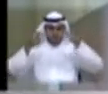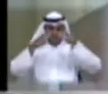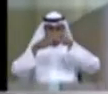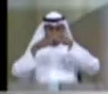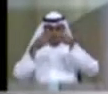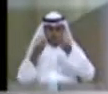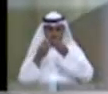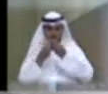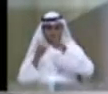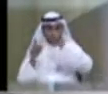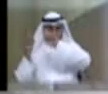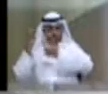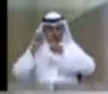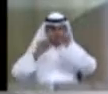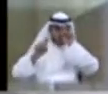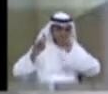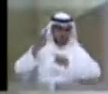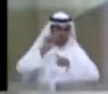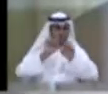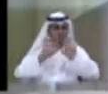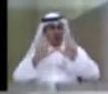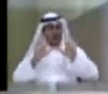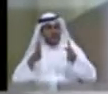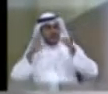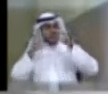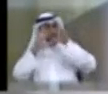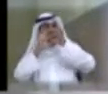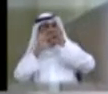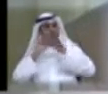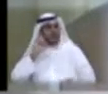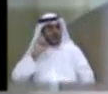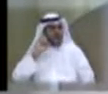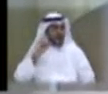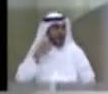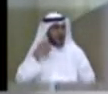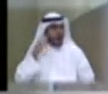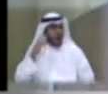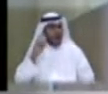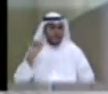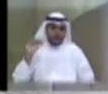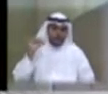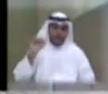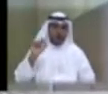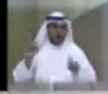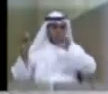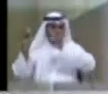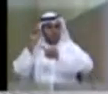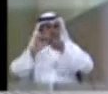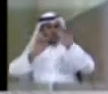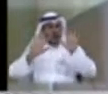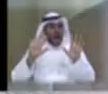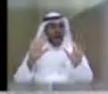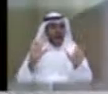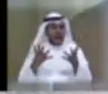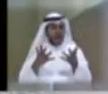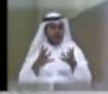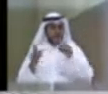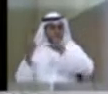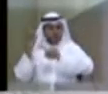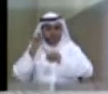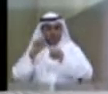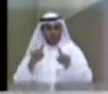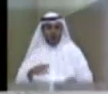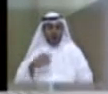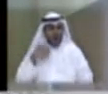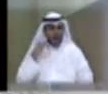لمناقشة القمة البرلمانية العربية، طبعا راح تكون بالتعاون مع المجلس الوزاري